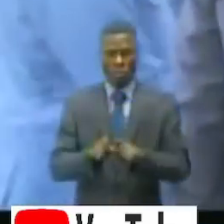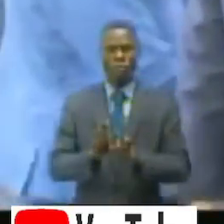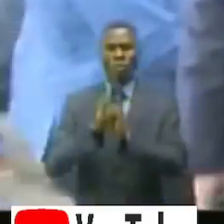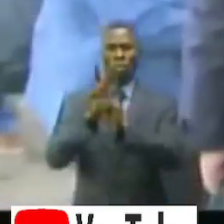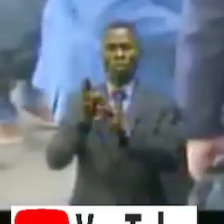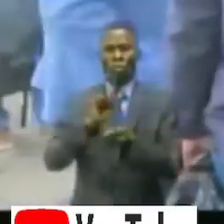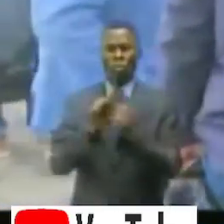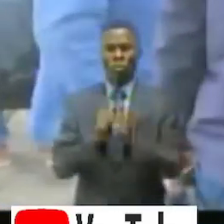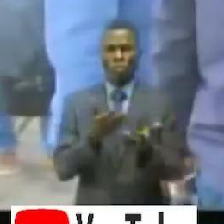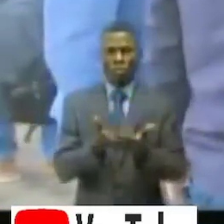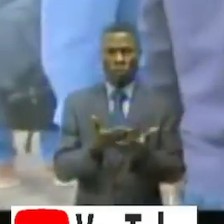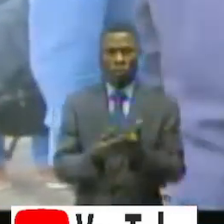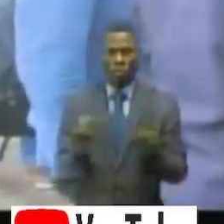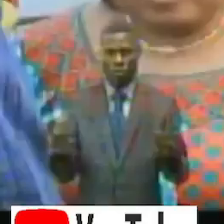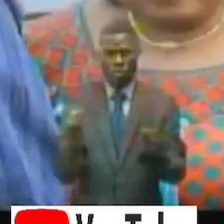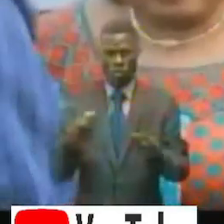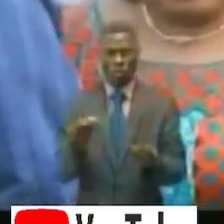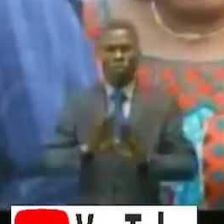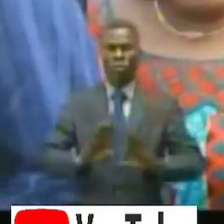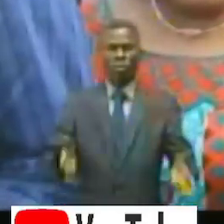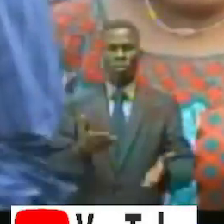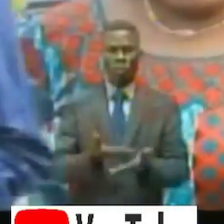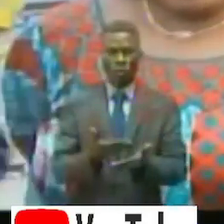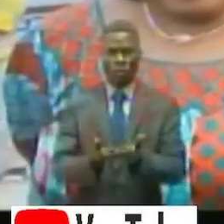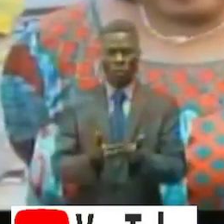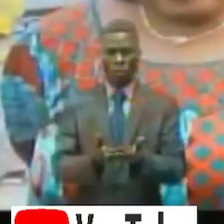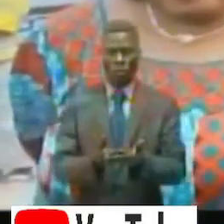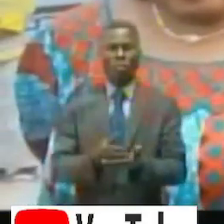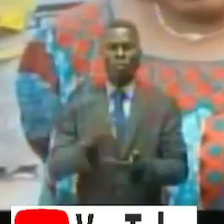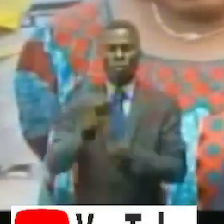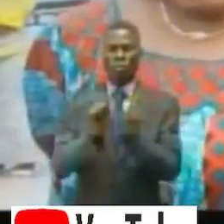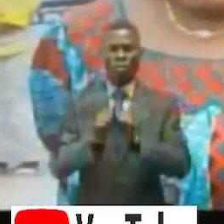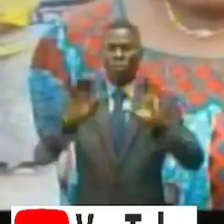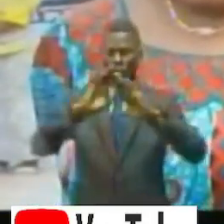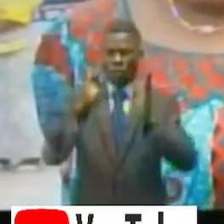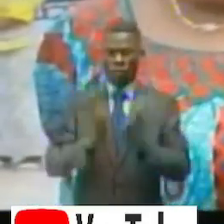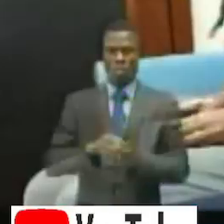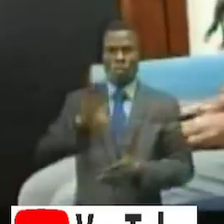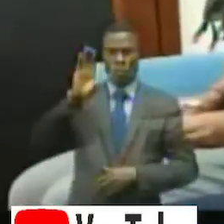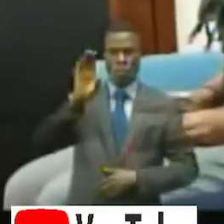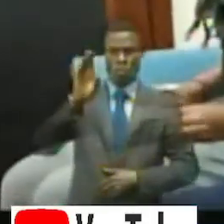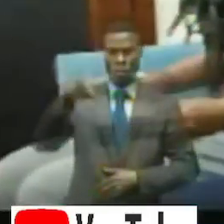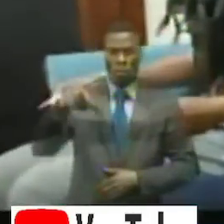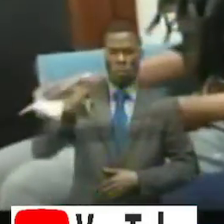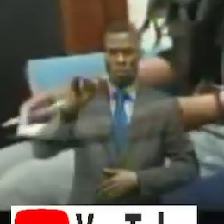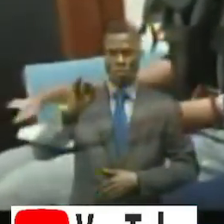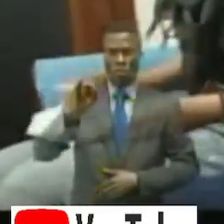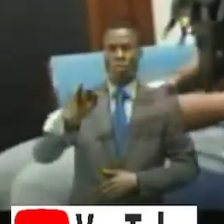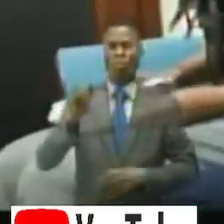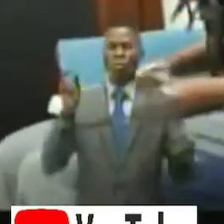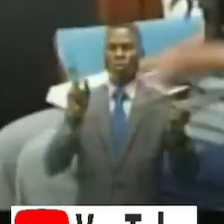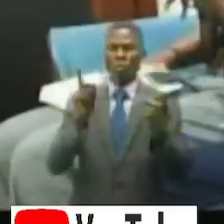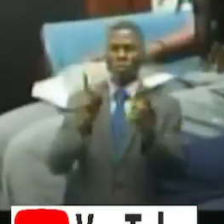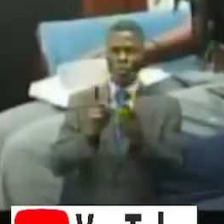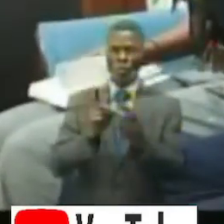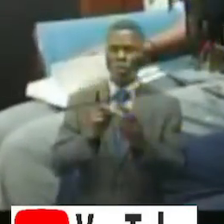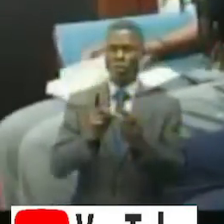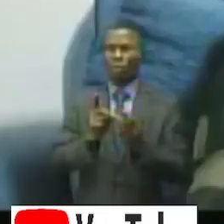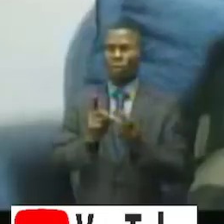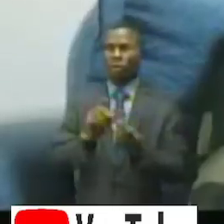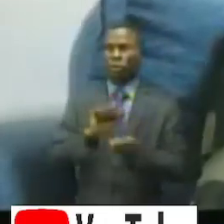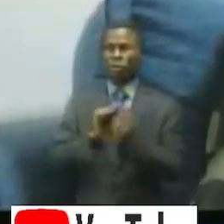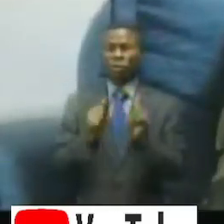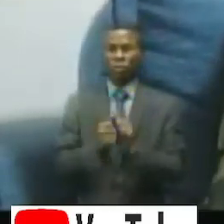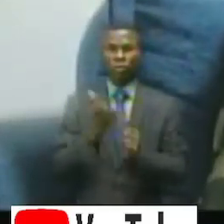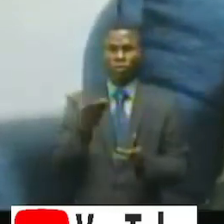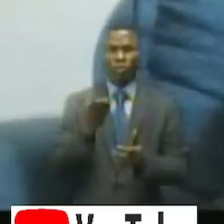actes devant les juridictions compétentes. Déclaration du procureur de la Cour pénale internationale après son échange avec le gouverneur militaire de l'Ituri,